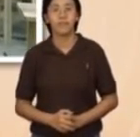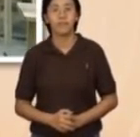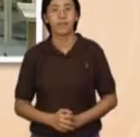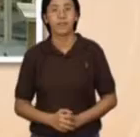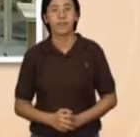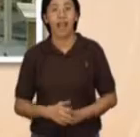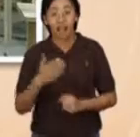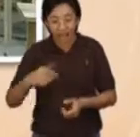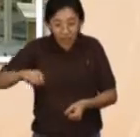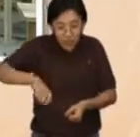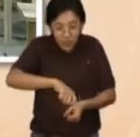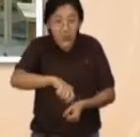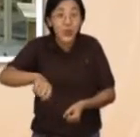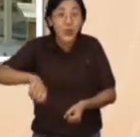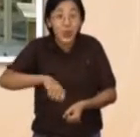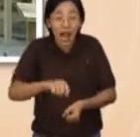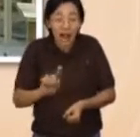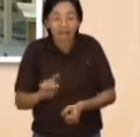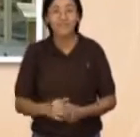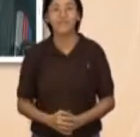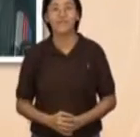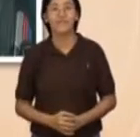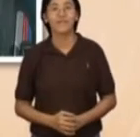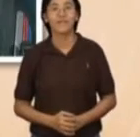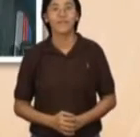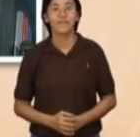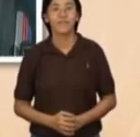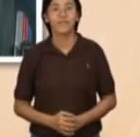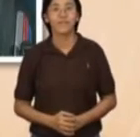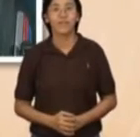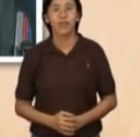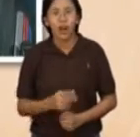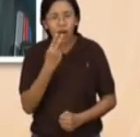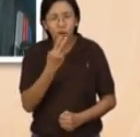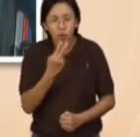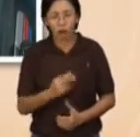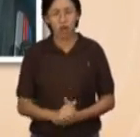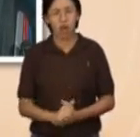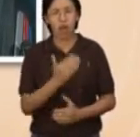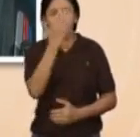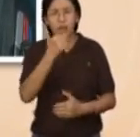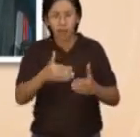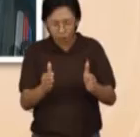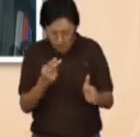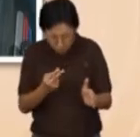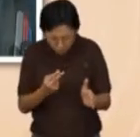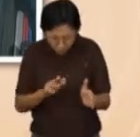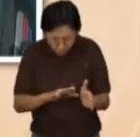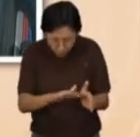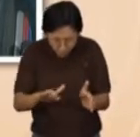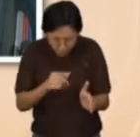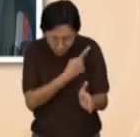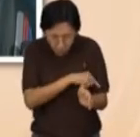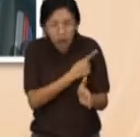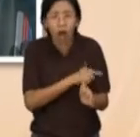ได้แล้วเอาใส่ไหนดีคะอาจารย์ไม่ใช่มันเป็นไข่ไข่อย่างเงี้ย เป็นไข่ของ ไข ่นั่นออกม